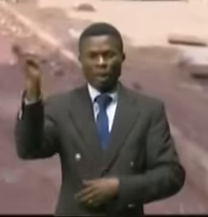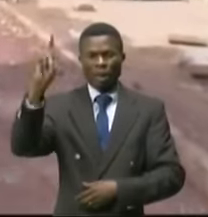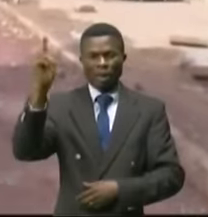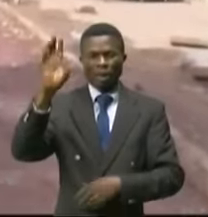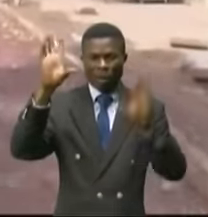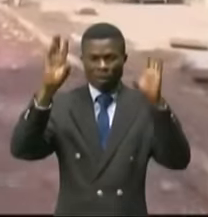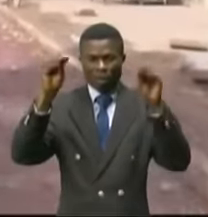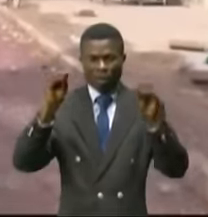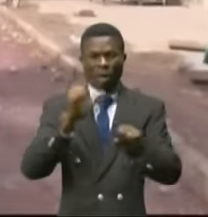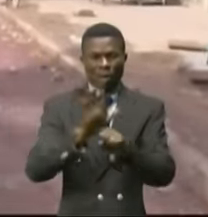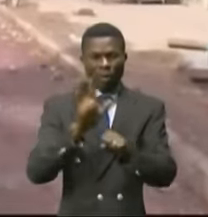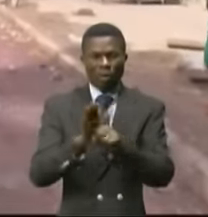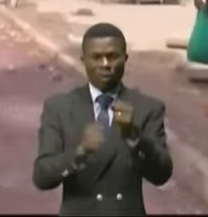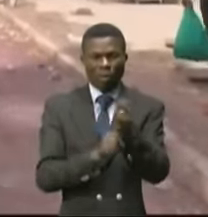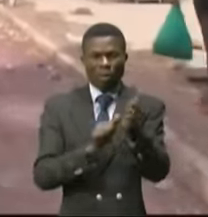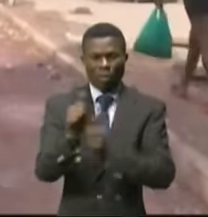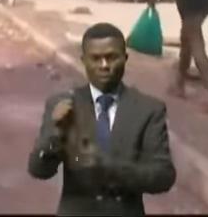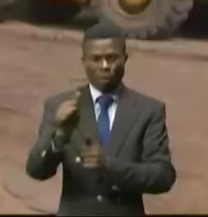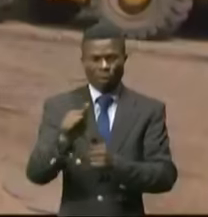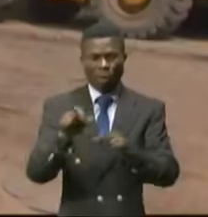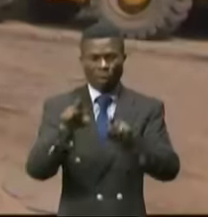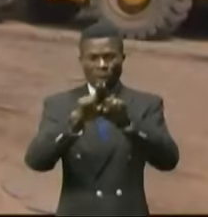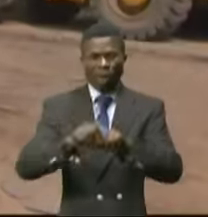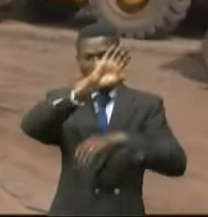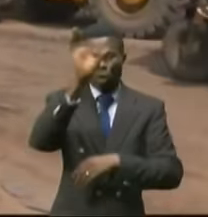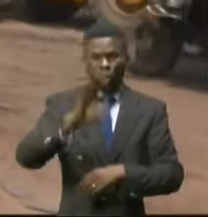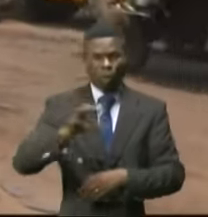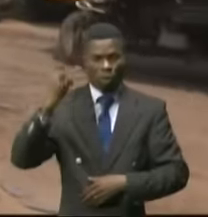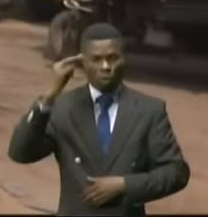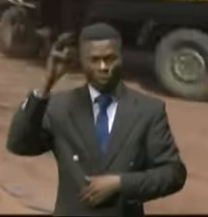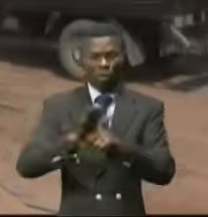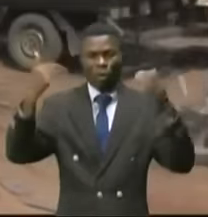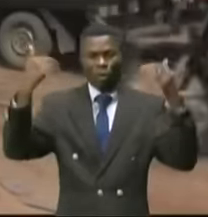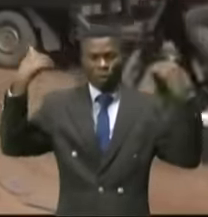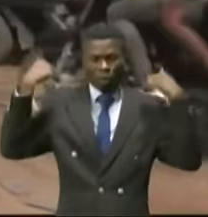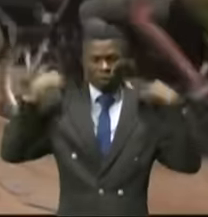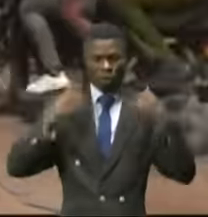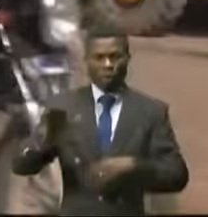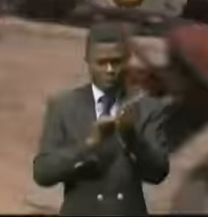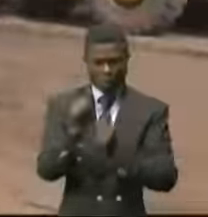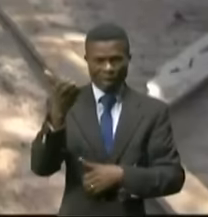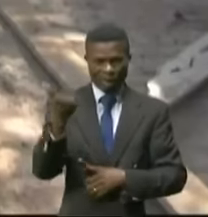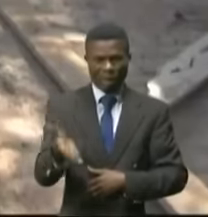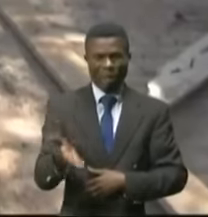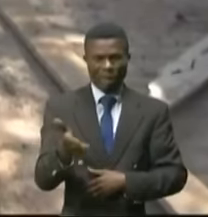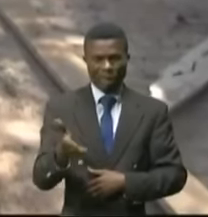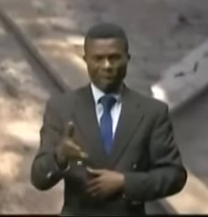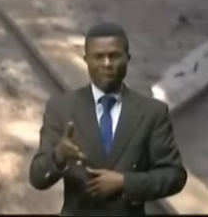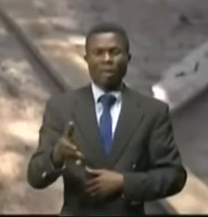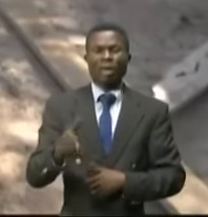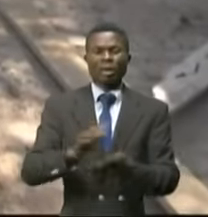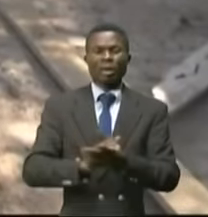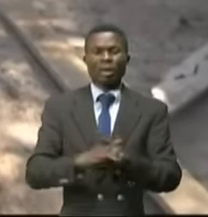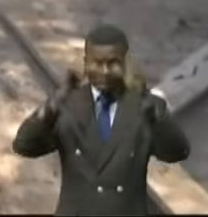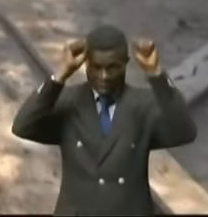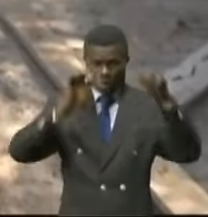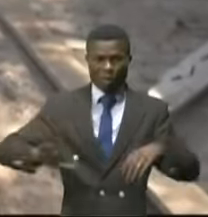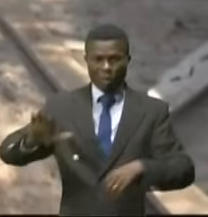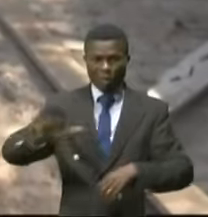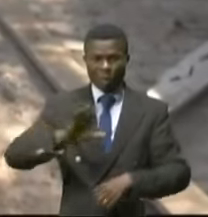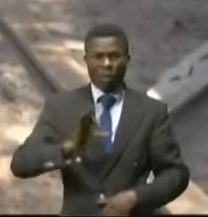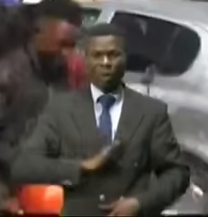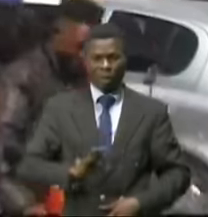la population d'Engaliema et de Mongafula, ainsi que plusieurs autorités du pays, voire les premiers citoyens de la ville-province de